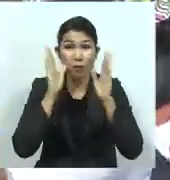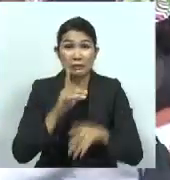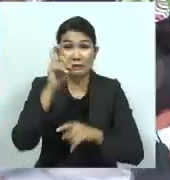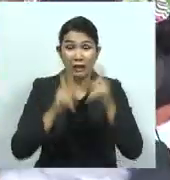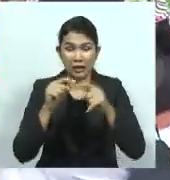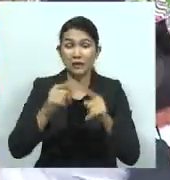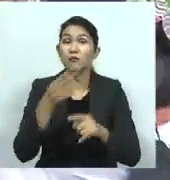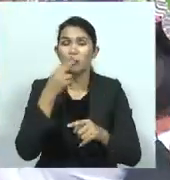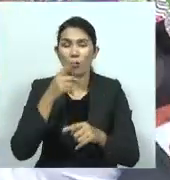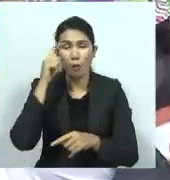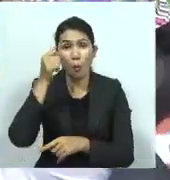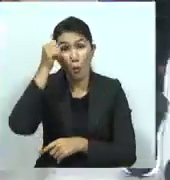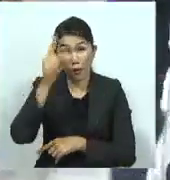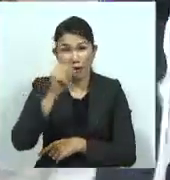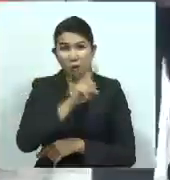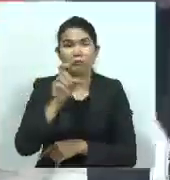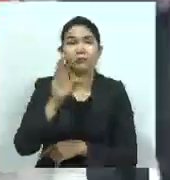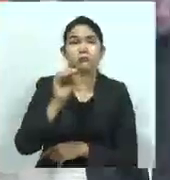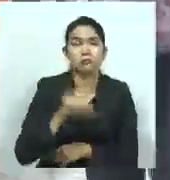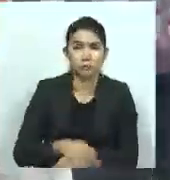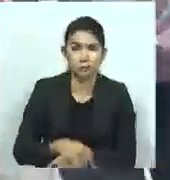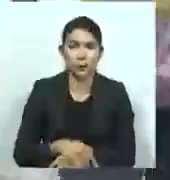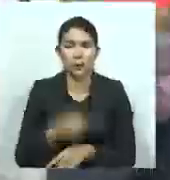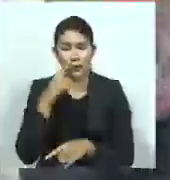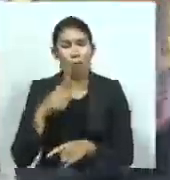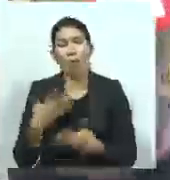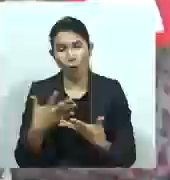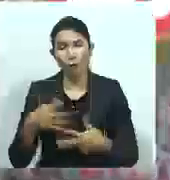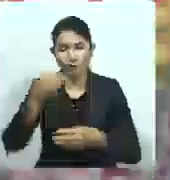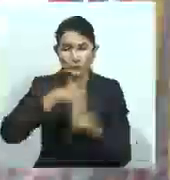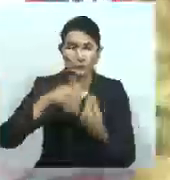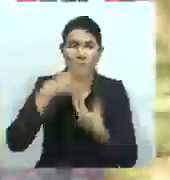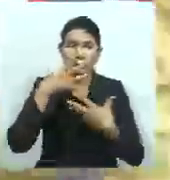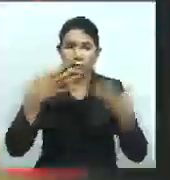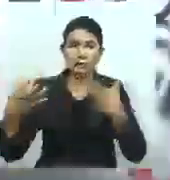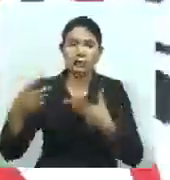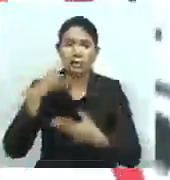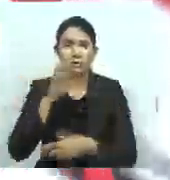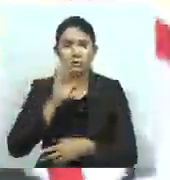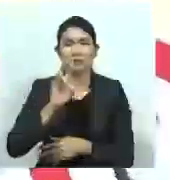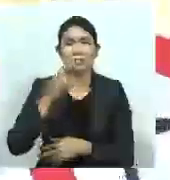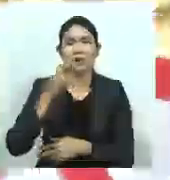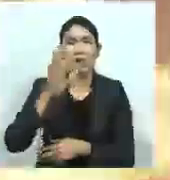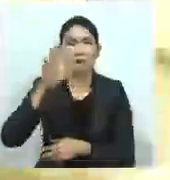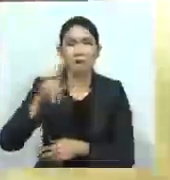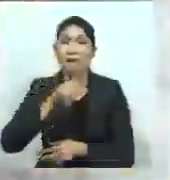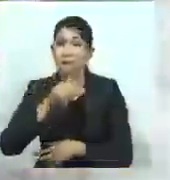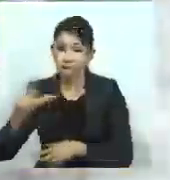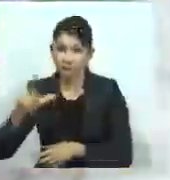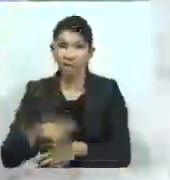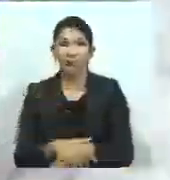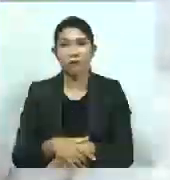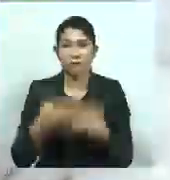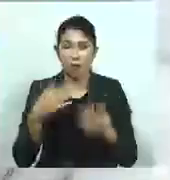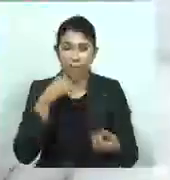การสูบบุหรี่วันละ140คนคิดเป็นมูลค่าความสูญเสียทางเศรษฐกิจถึง 75,000 ล้านบาทขณะเดียวกันนะครับ